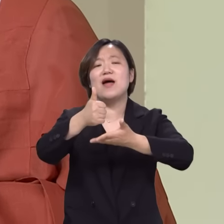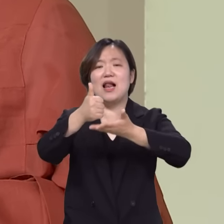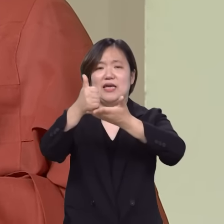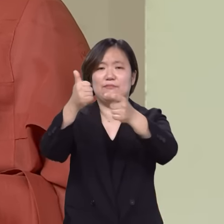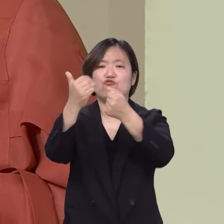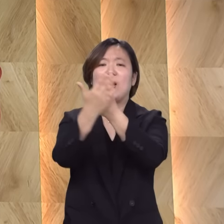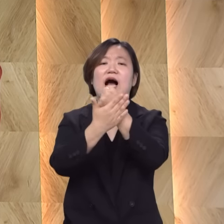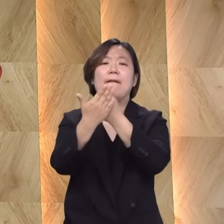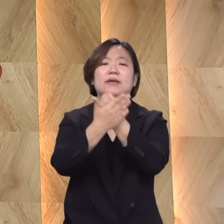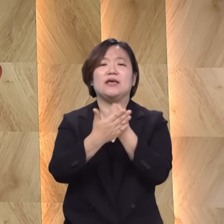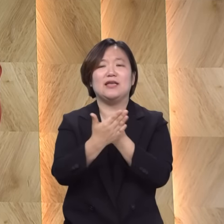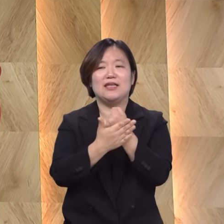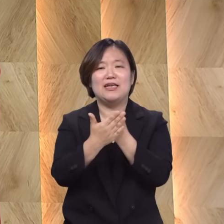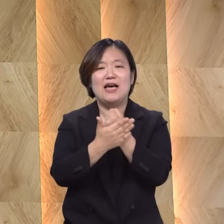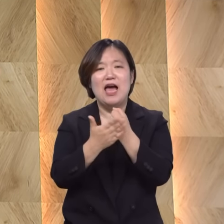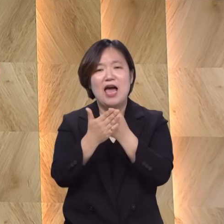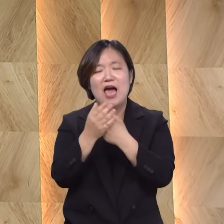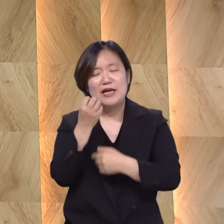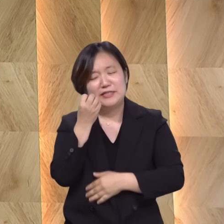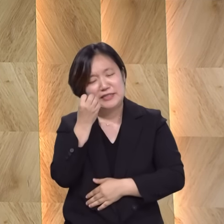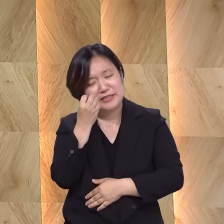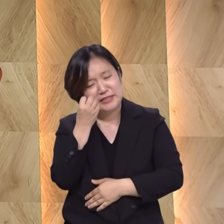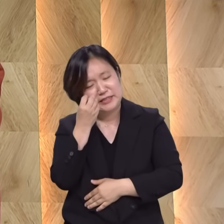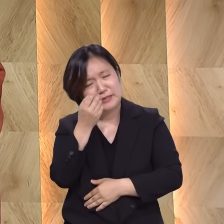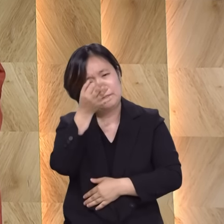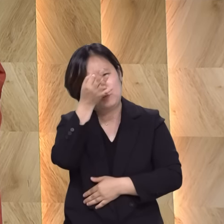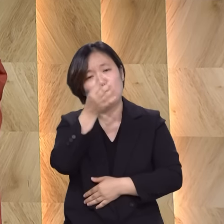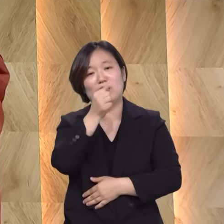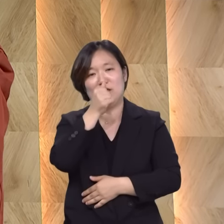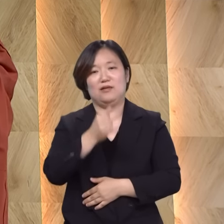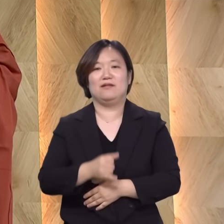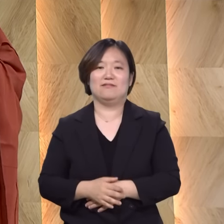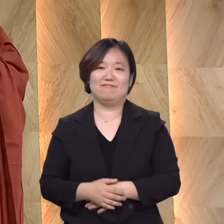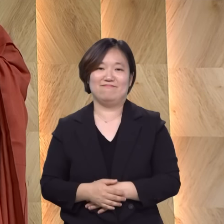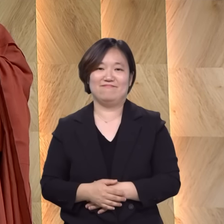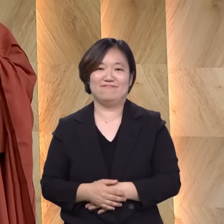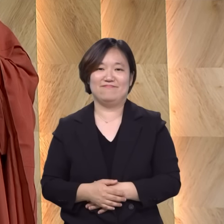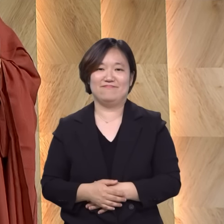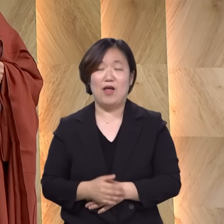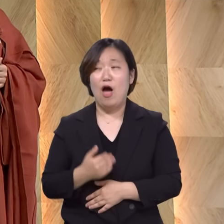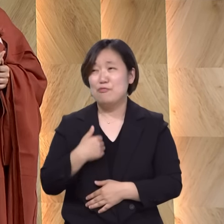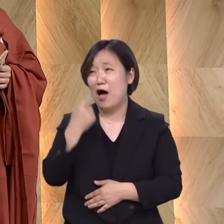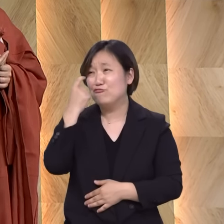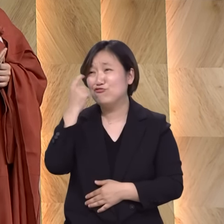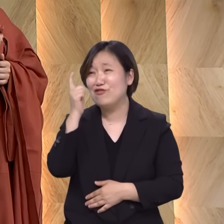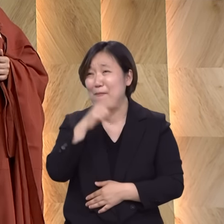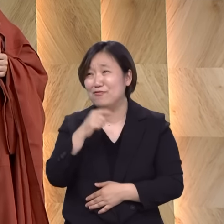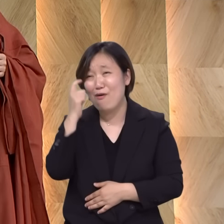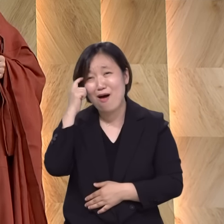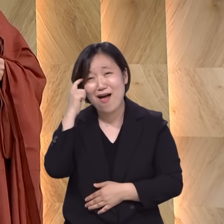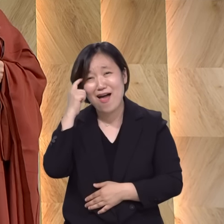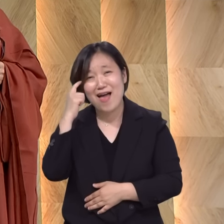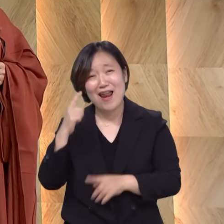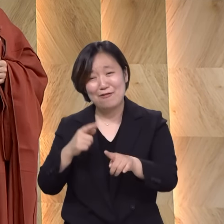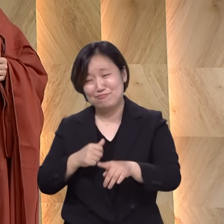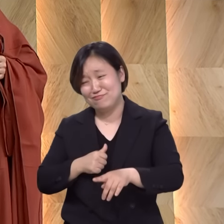묘하구나 그런데 왜 내눈은 왜 내 눈은 안 고쳐 주시나라는 마음이 올라오다가